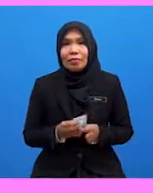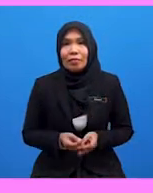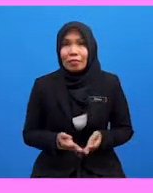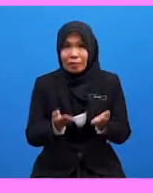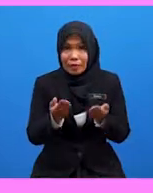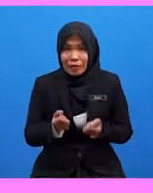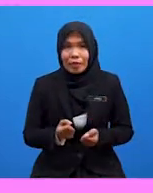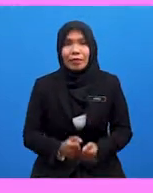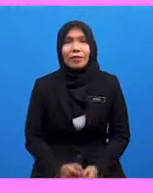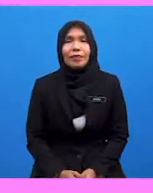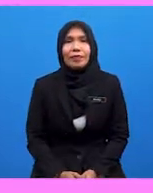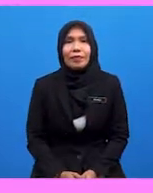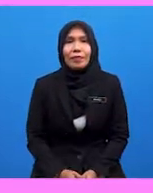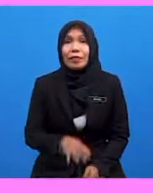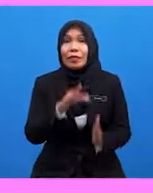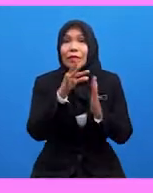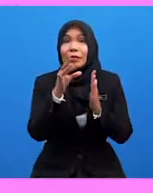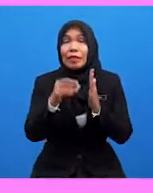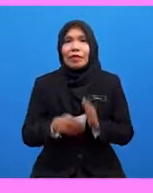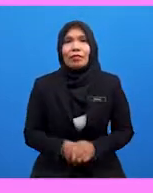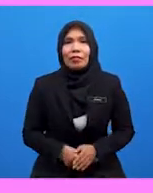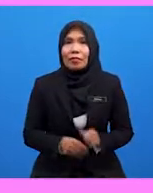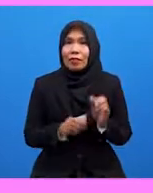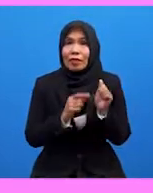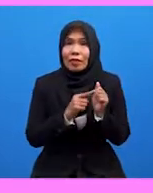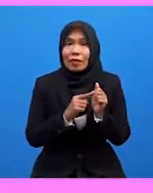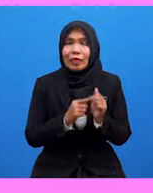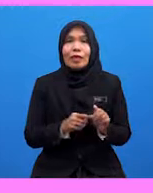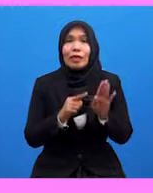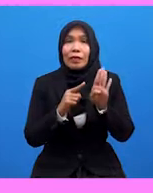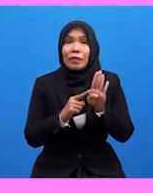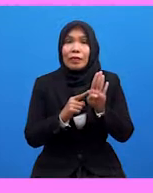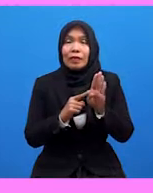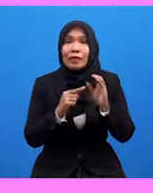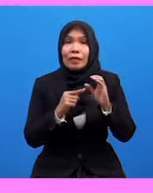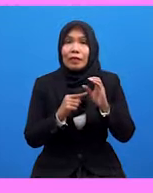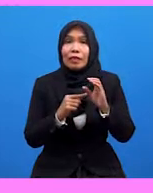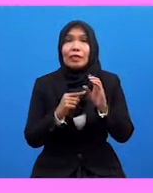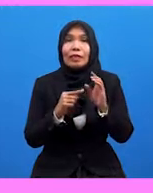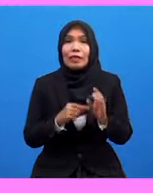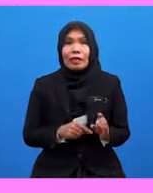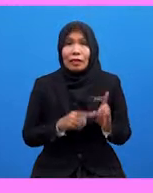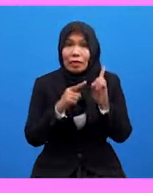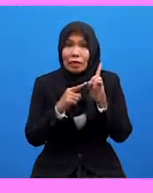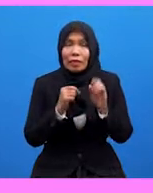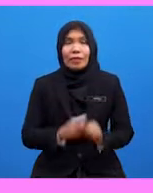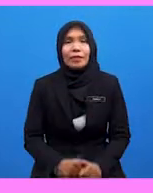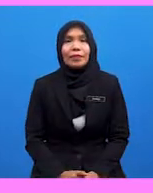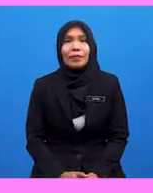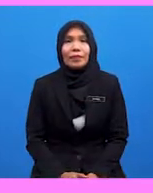4 yang tepat, kemudian pilih sama ada A, B, C atau D yang betul.